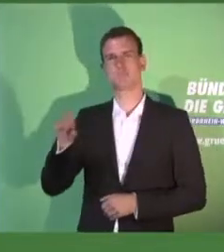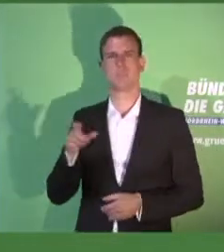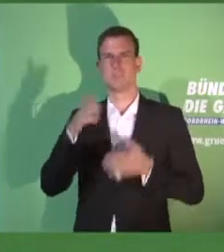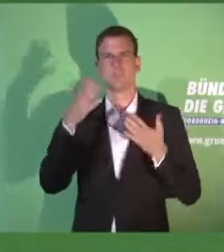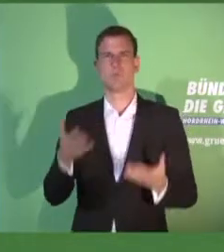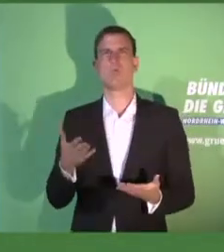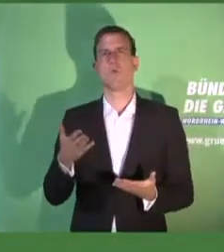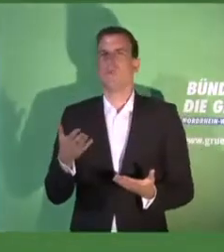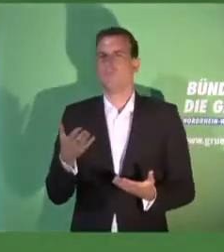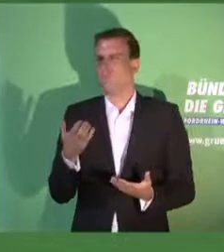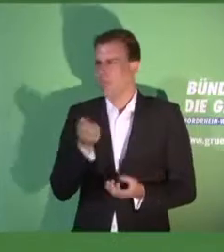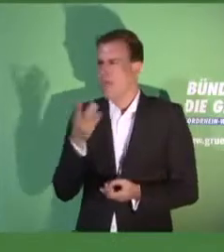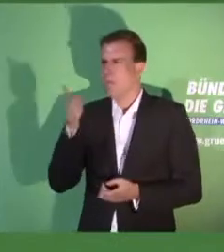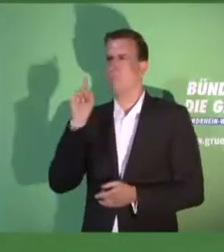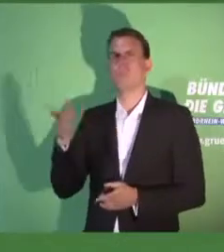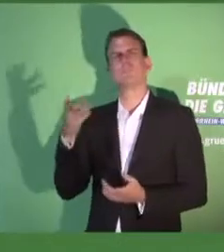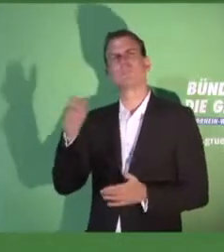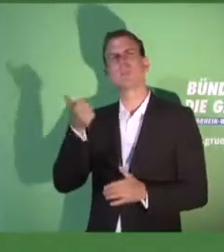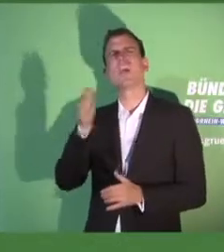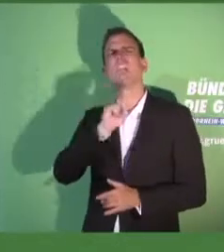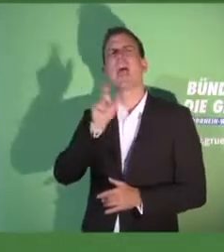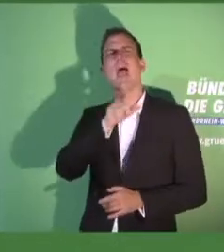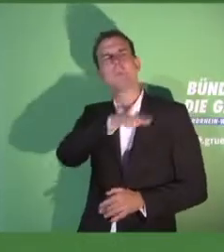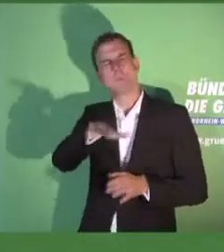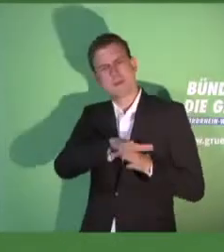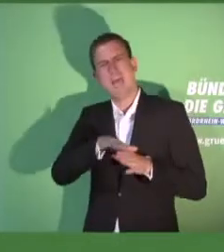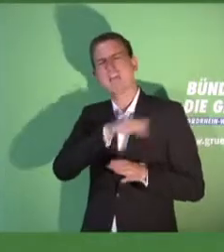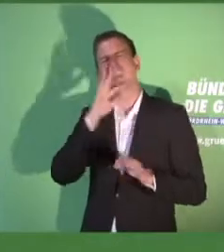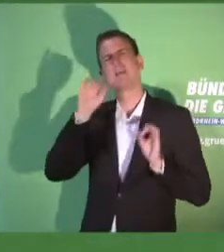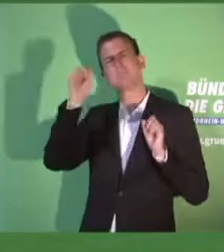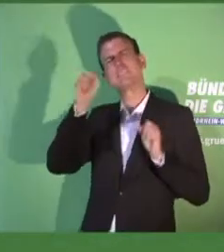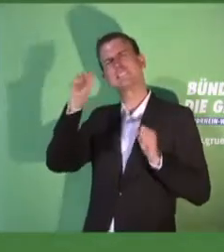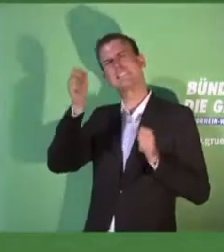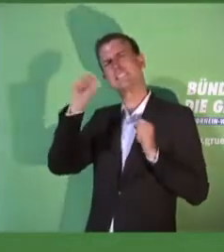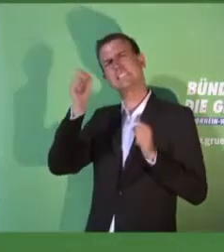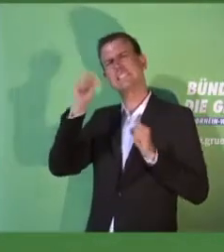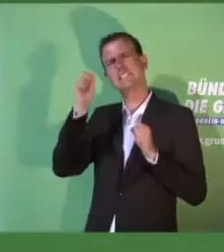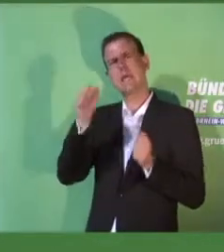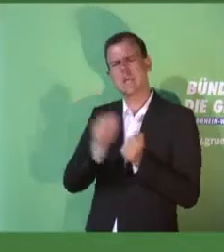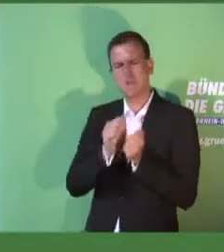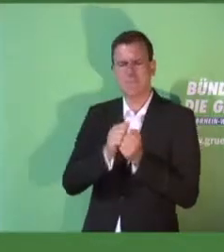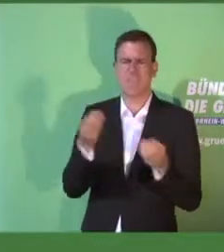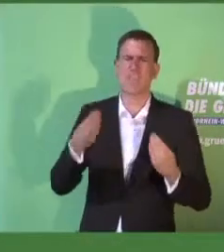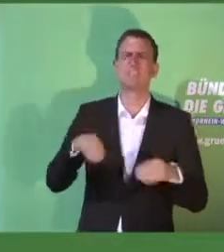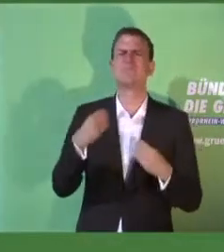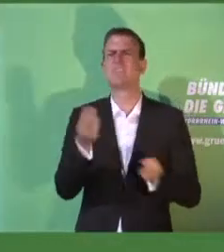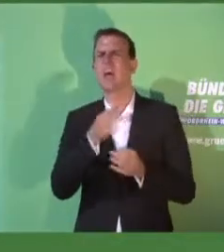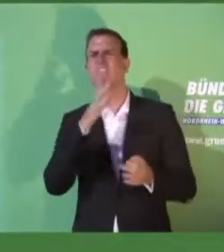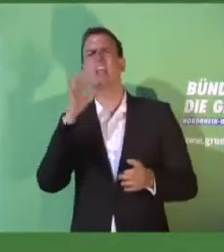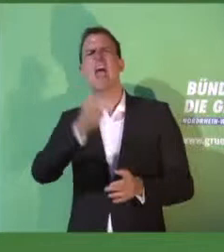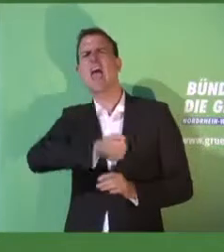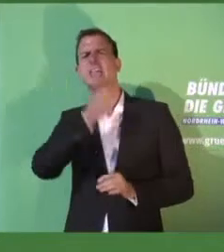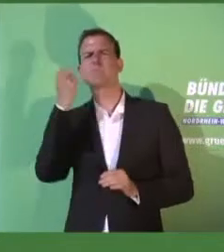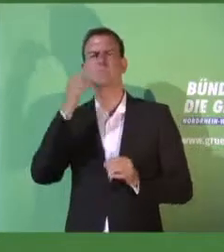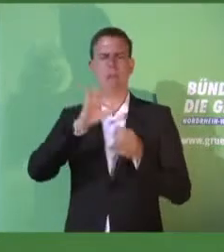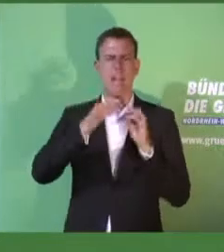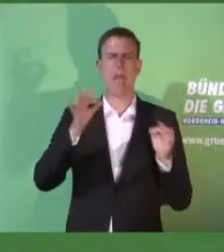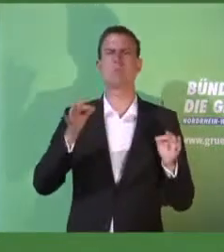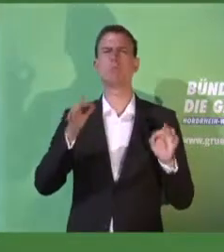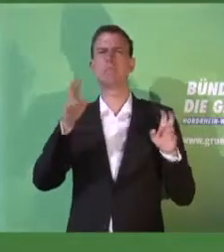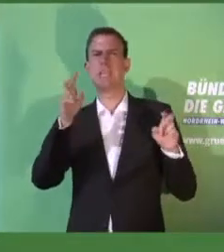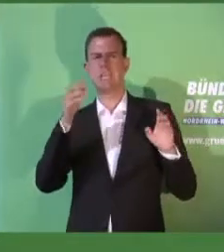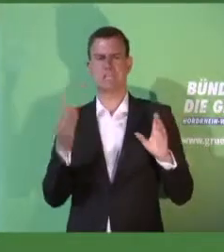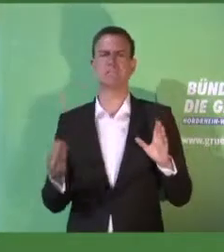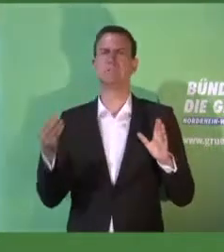haben, als gerade den Engagierten in diesem Bereich mit Bürokratie und einer Extremismusklausel, die sie